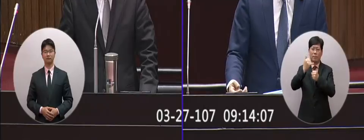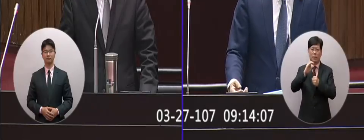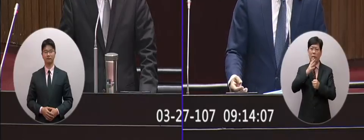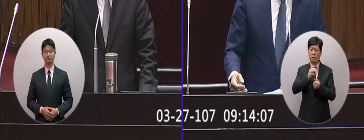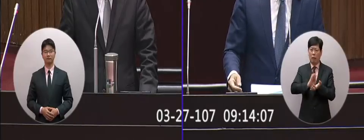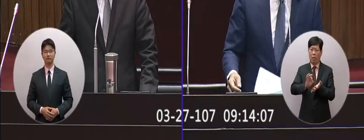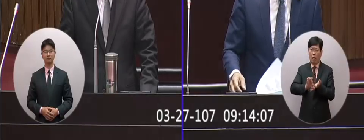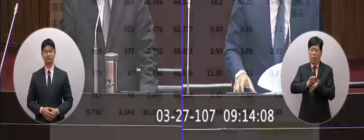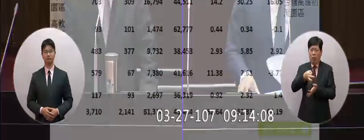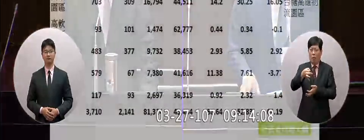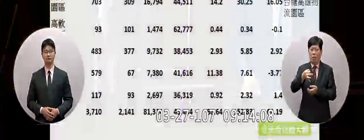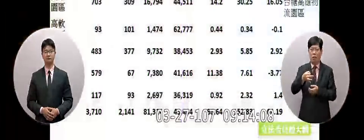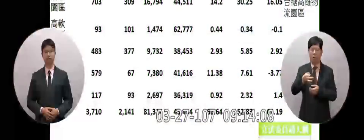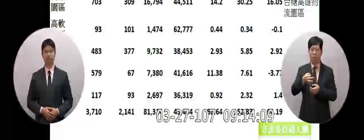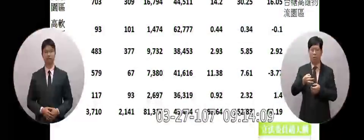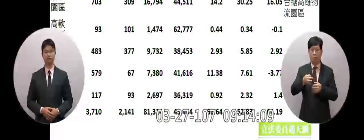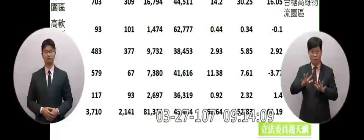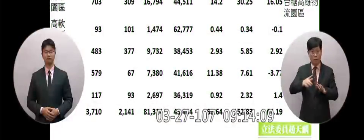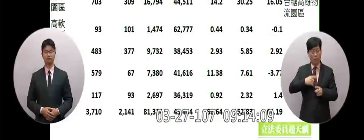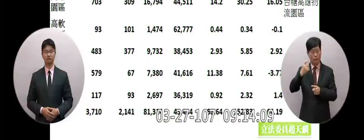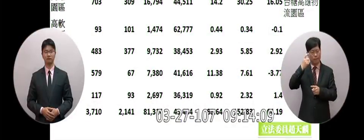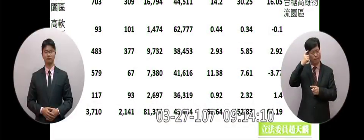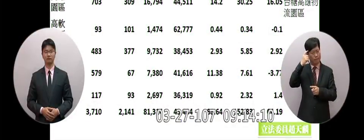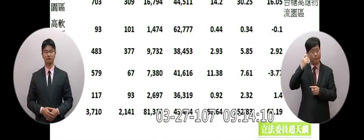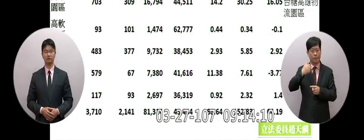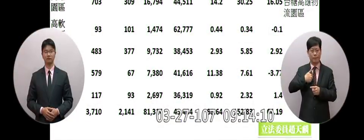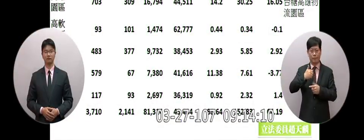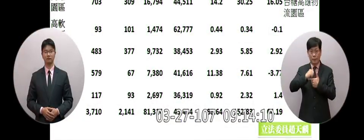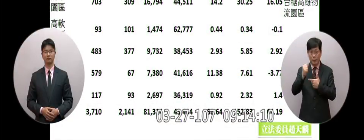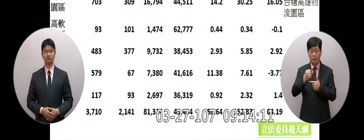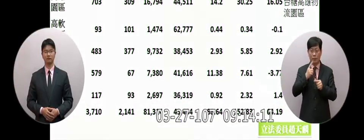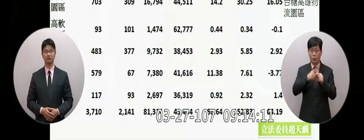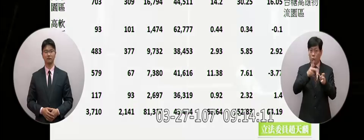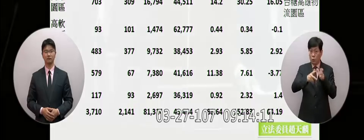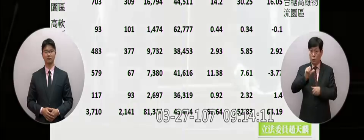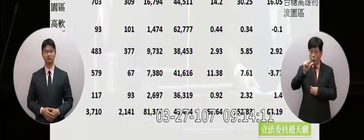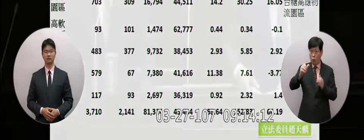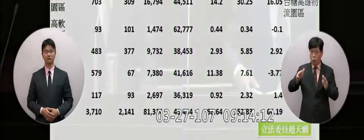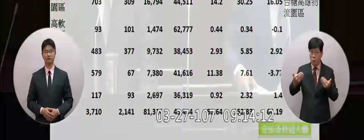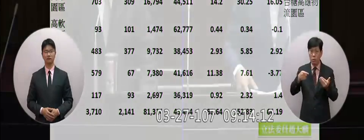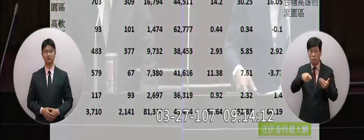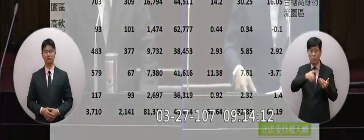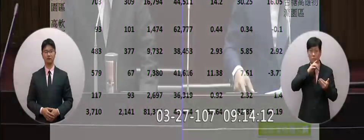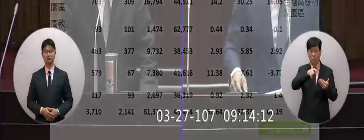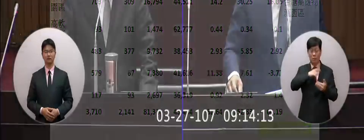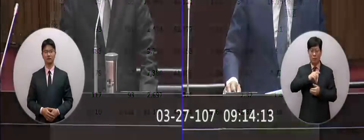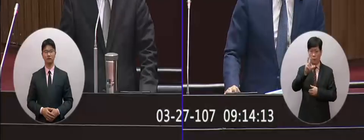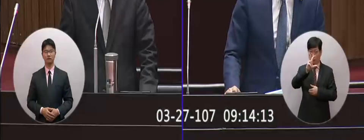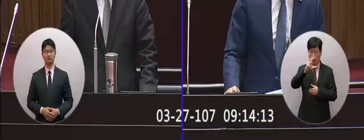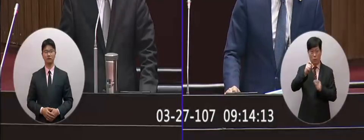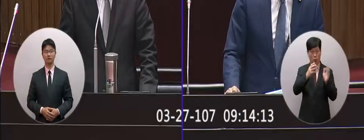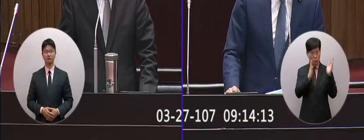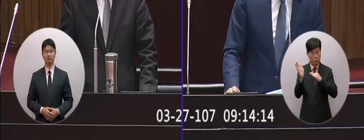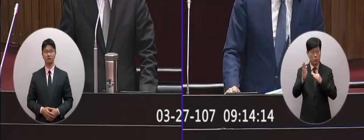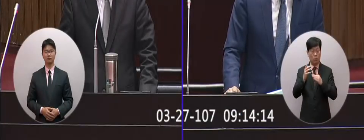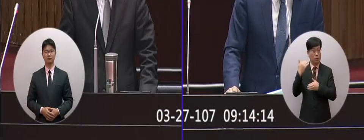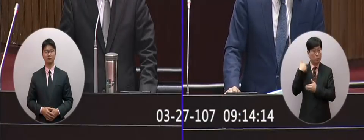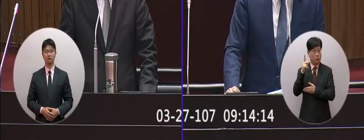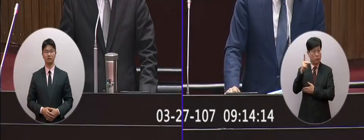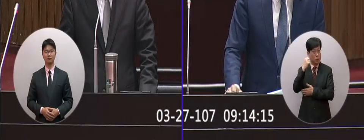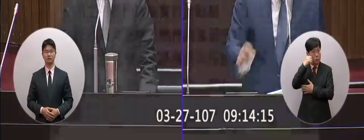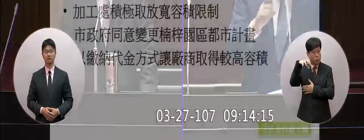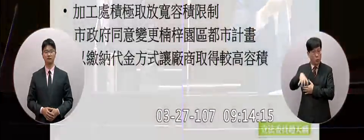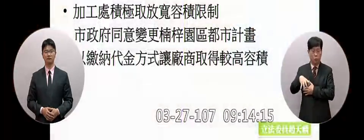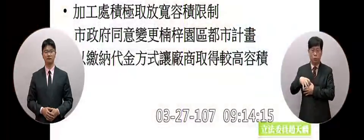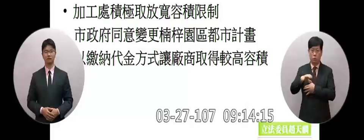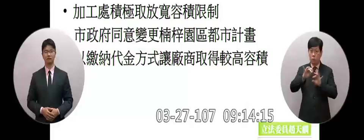增加。所以他们都一直有在建议说，现在整个重油五轻的那个未受污染的70公顷宿舍区的土地，是不是